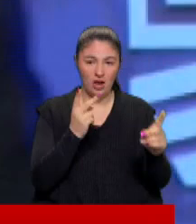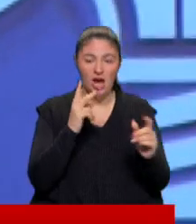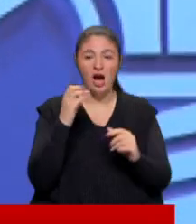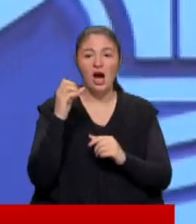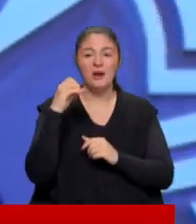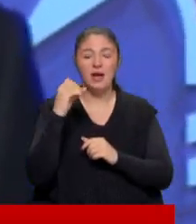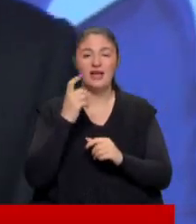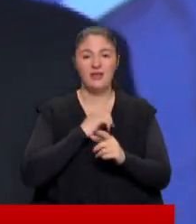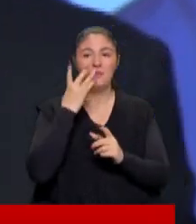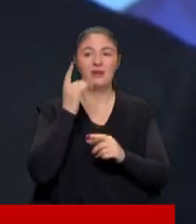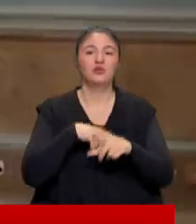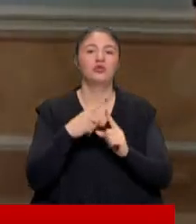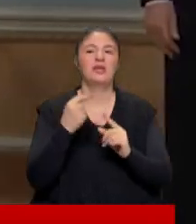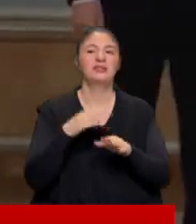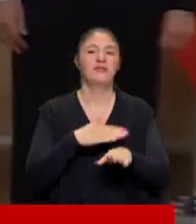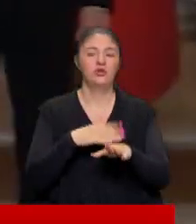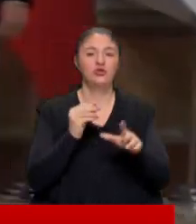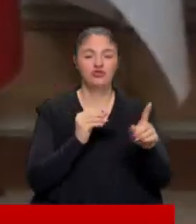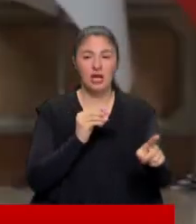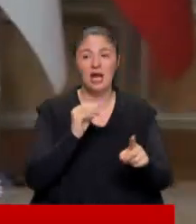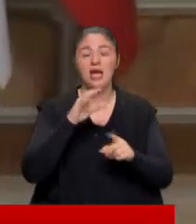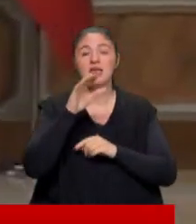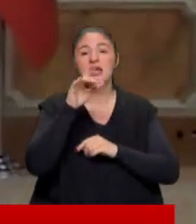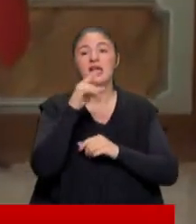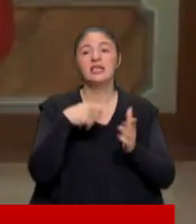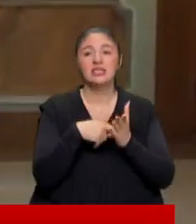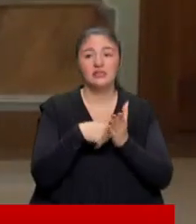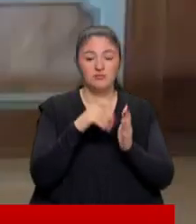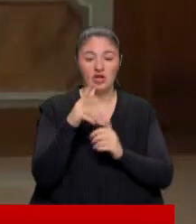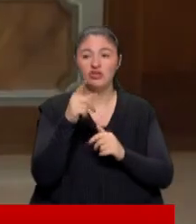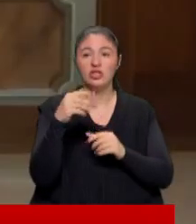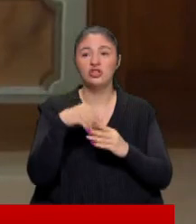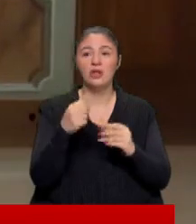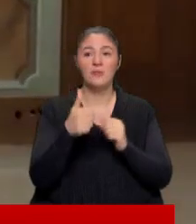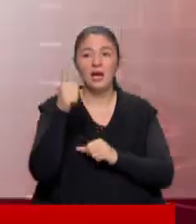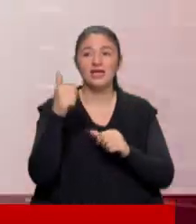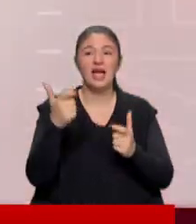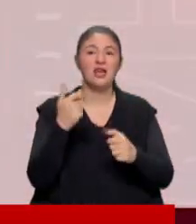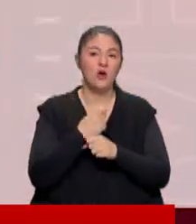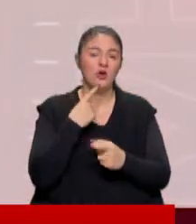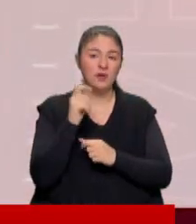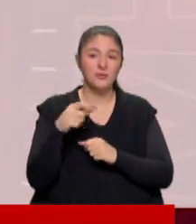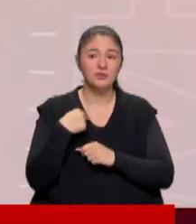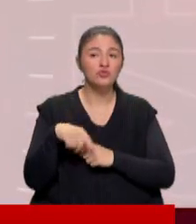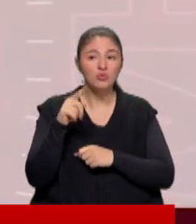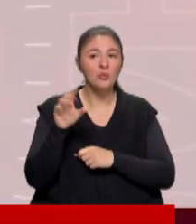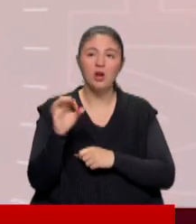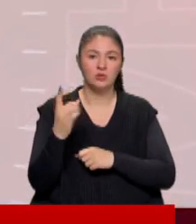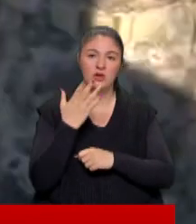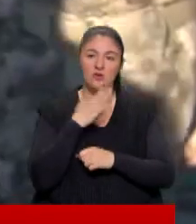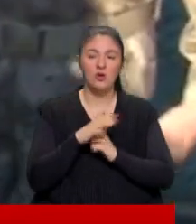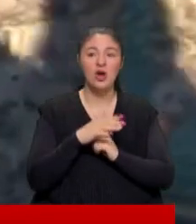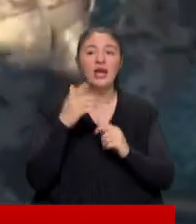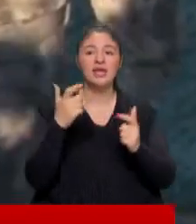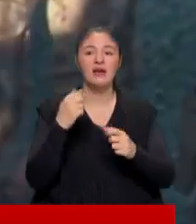Parti'nin aday belirleme süreci biraz zaman alacak. İstanbul adaylığı için ismi geçen İçişleri Bakanı Ali Yerlikaya konuştu. Gündemimizde böyle bir şey yok.